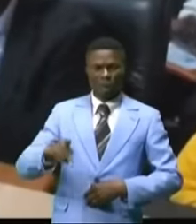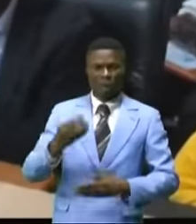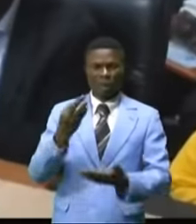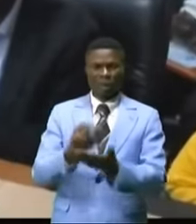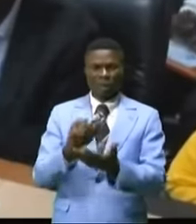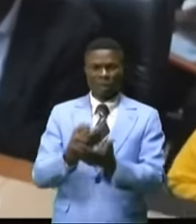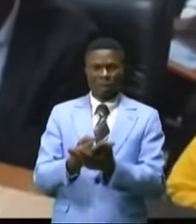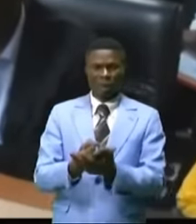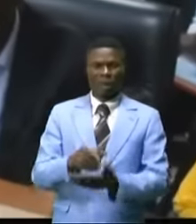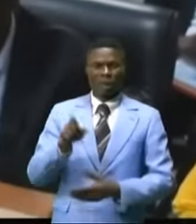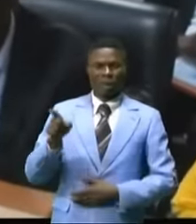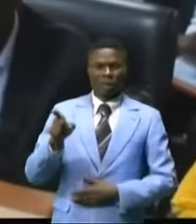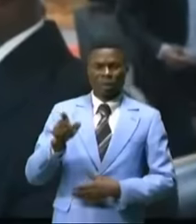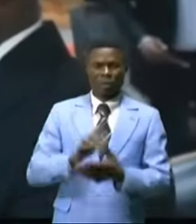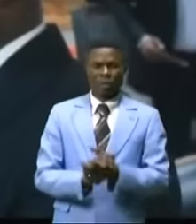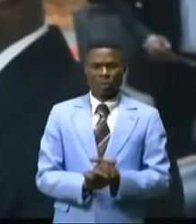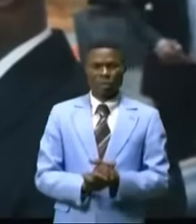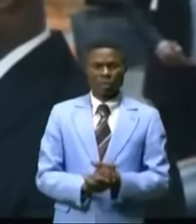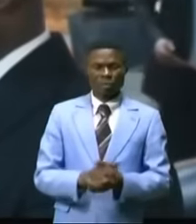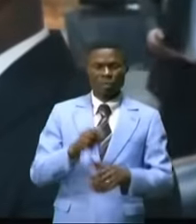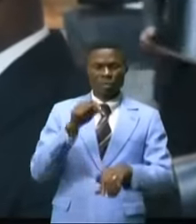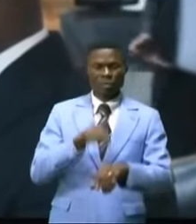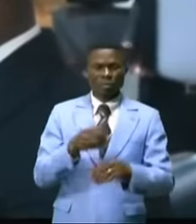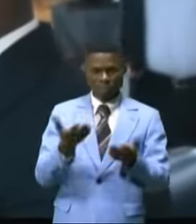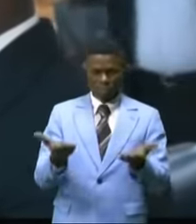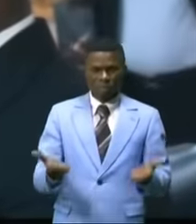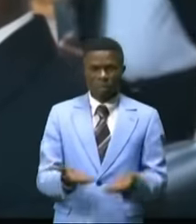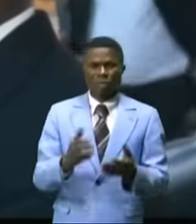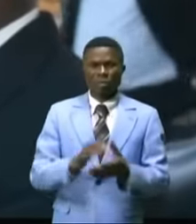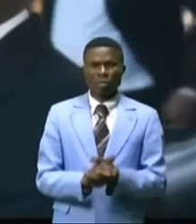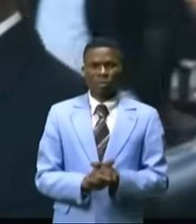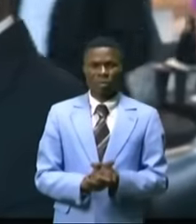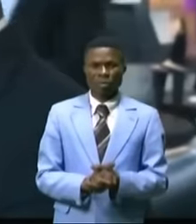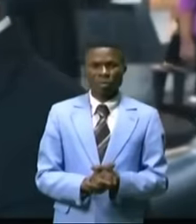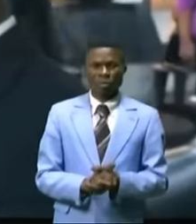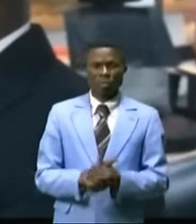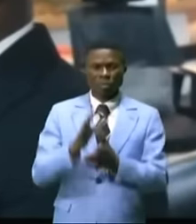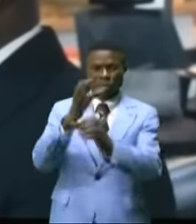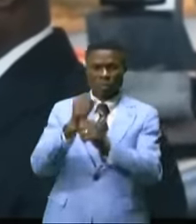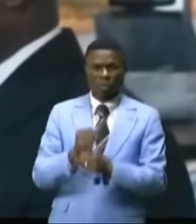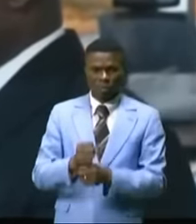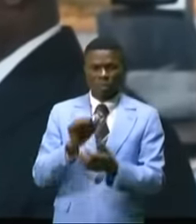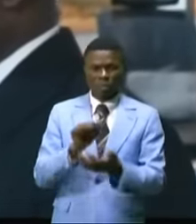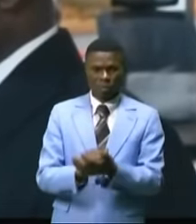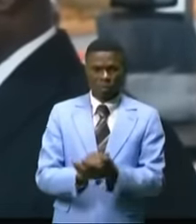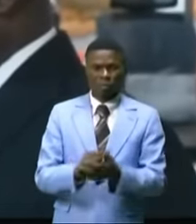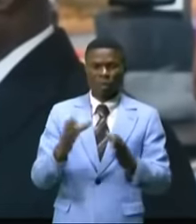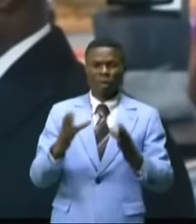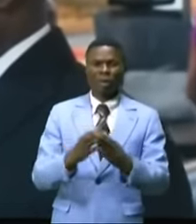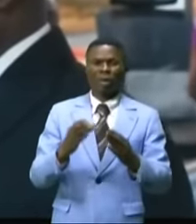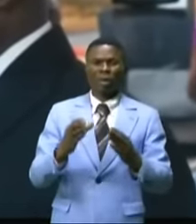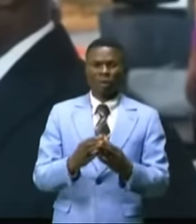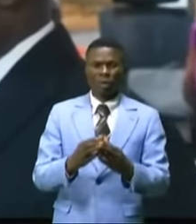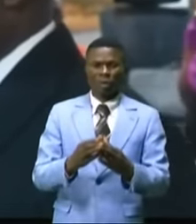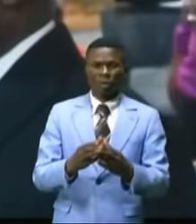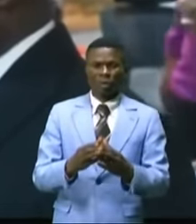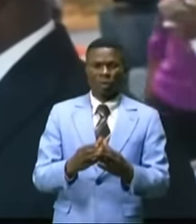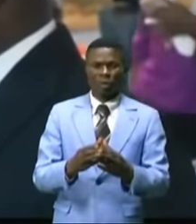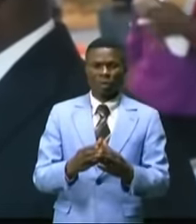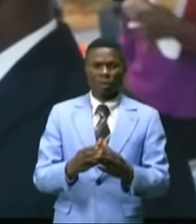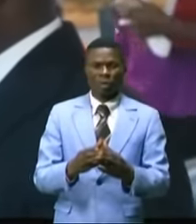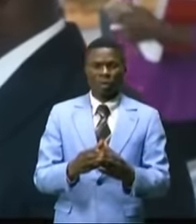Finances, Félicien Kounoutantoula. En son temps, nous utilisions des notes de perception manuelles, mais avec l'évolution,